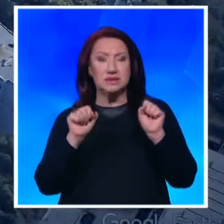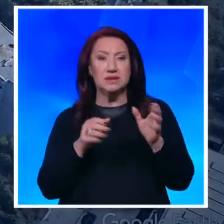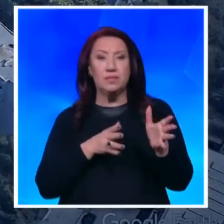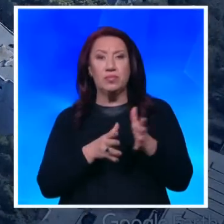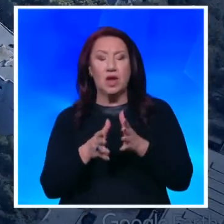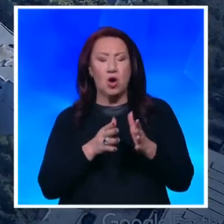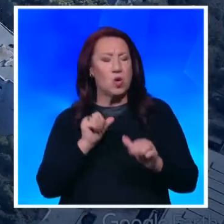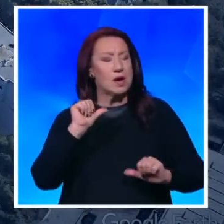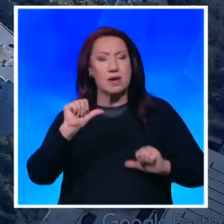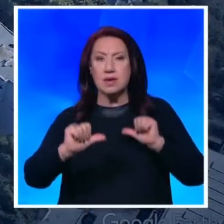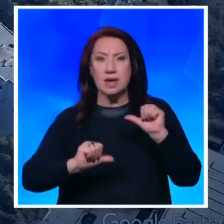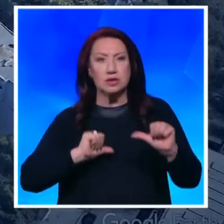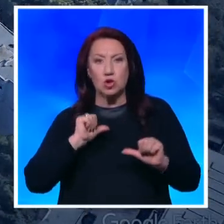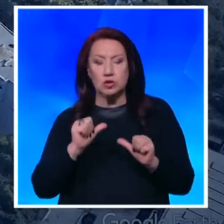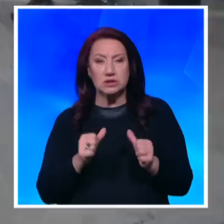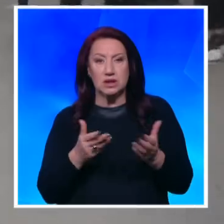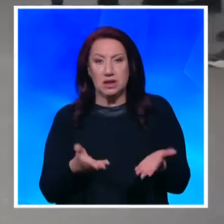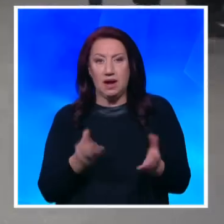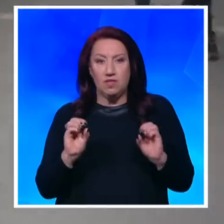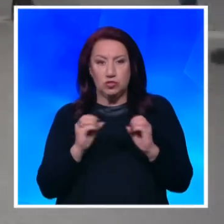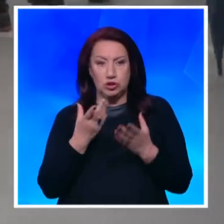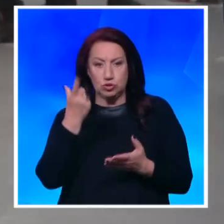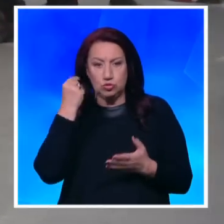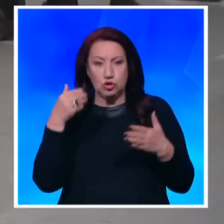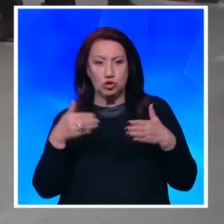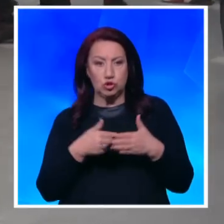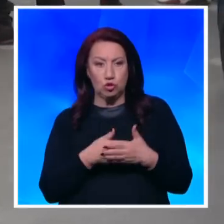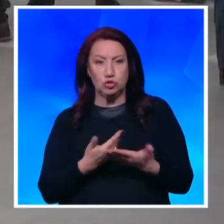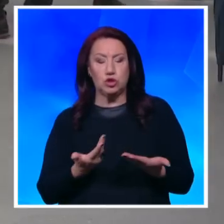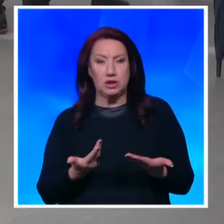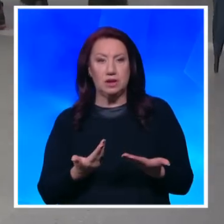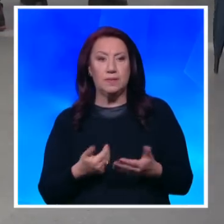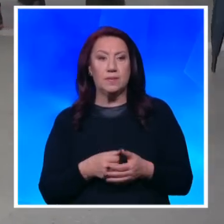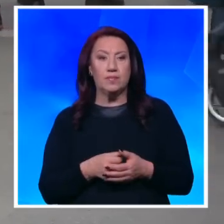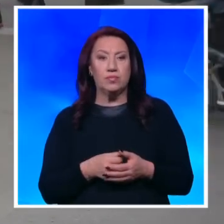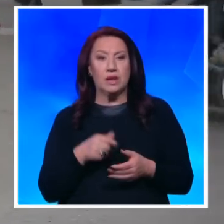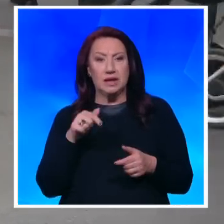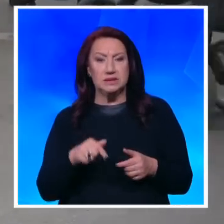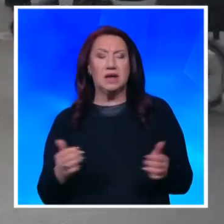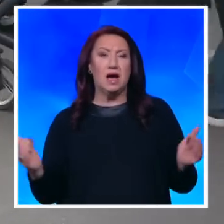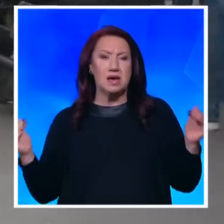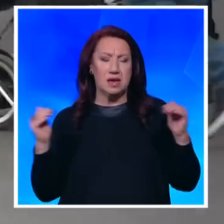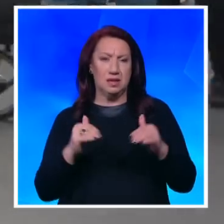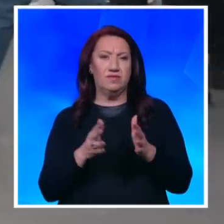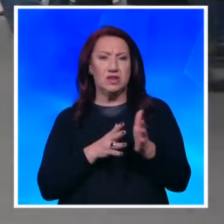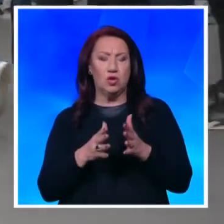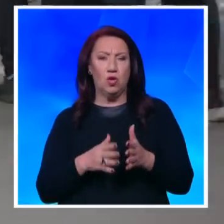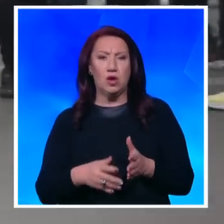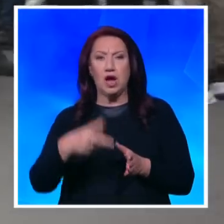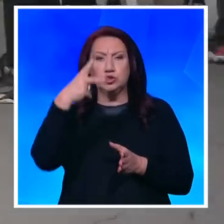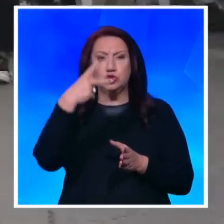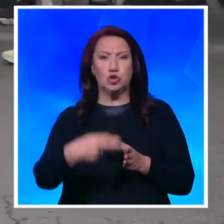са гневни от случилото се преди няколко часа, са се събрали тук и блокираха